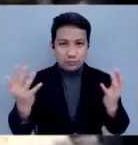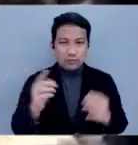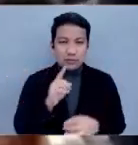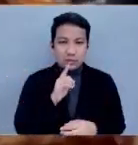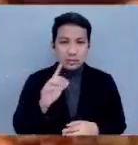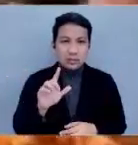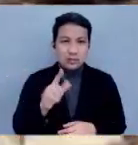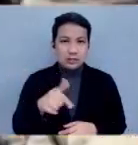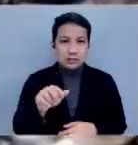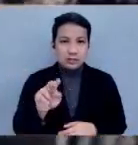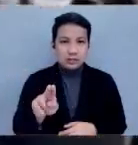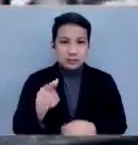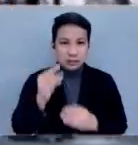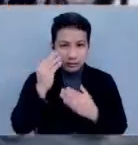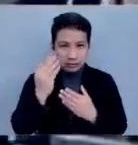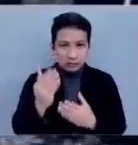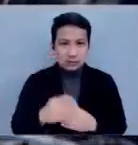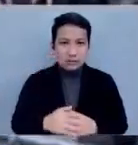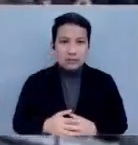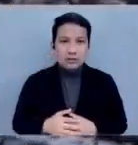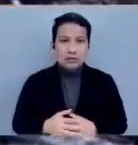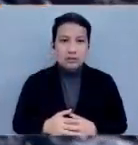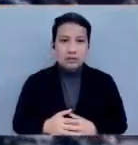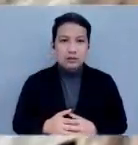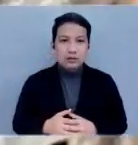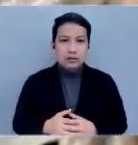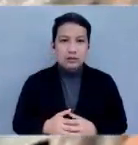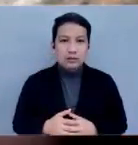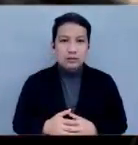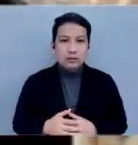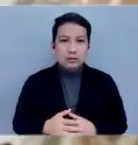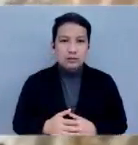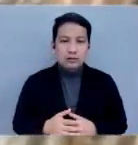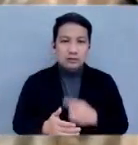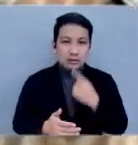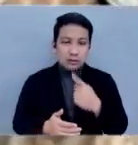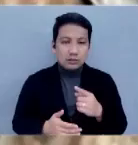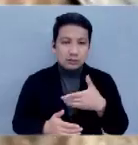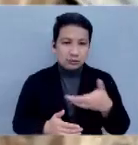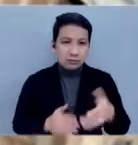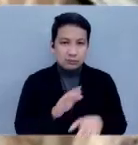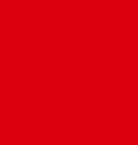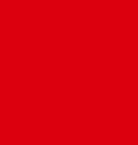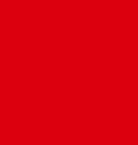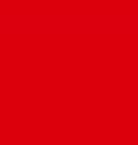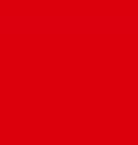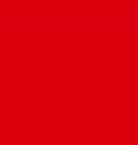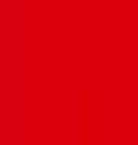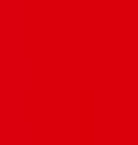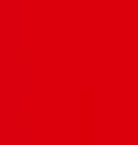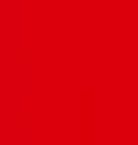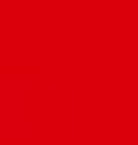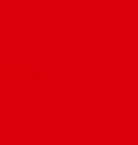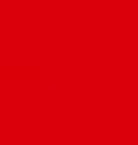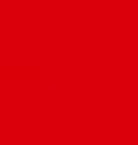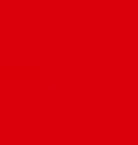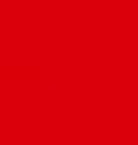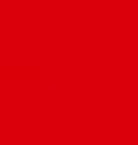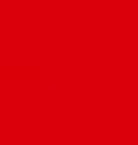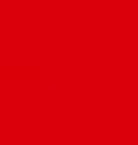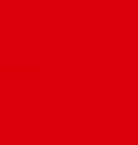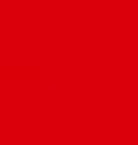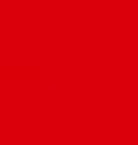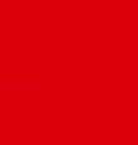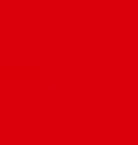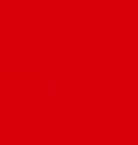ng tulong para sa mga nasunugan. Nagbabalita mula sa frontline, John Aroa, News 5. Mga kapatid, Julius Babaw